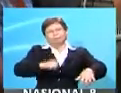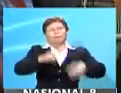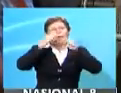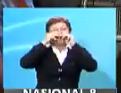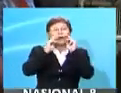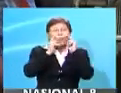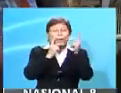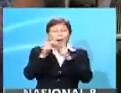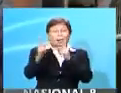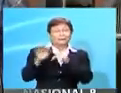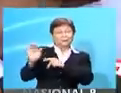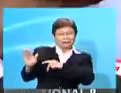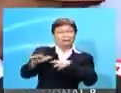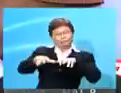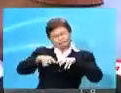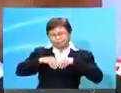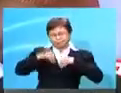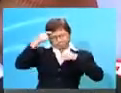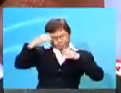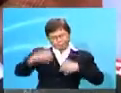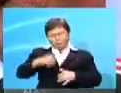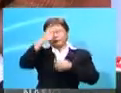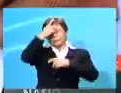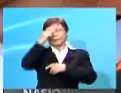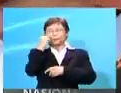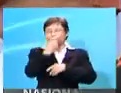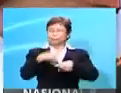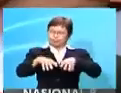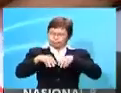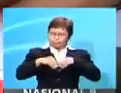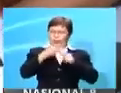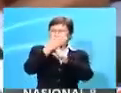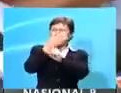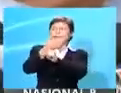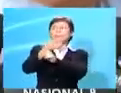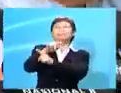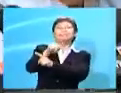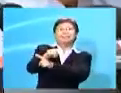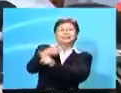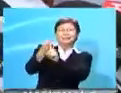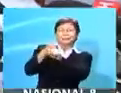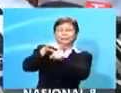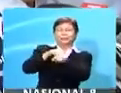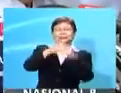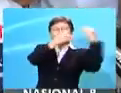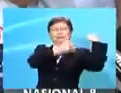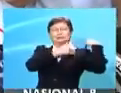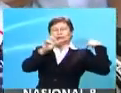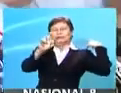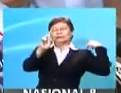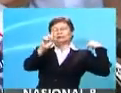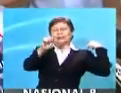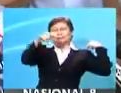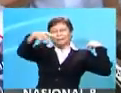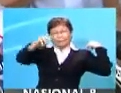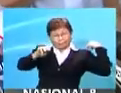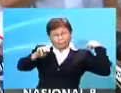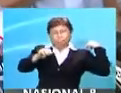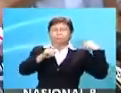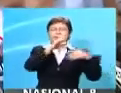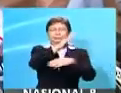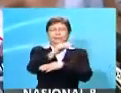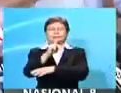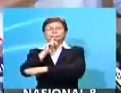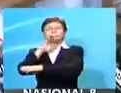menurut tanriid beliau akur dengan keputusan Datuk Seri Najib Tun Razak menggugurkan beliau daripada jawatan timbalan Perdana Menteri dan memberi